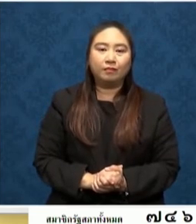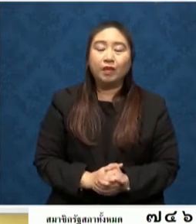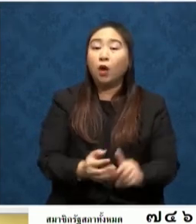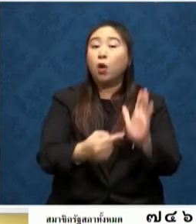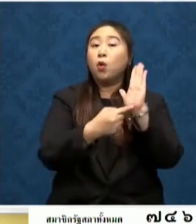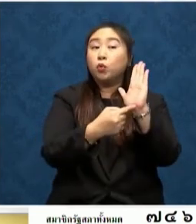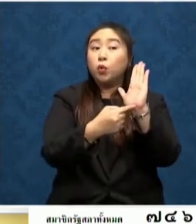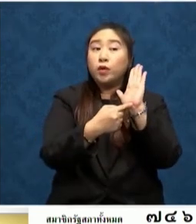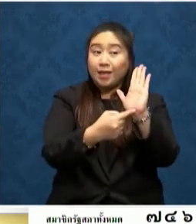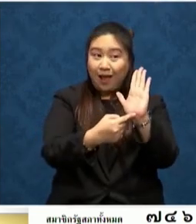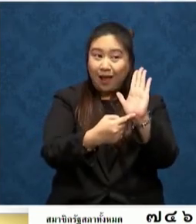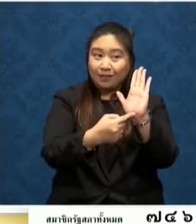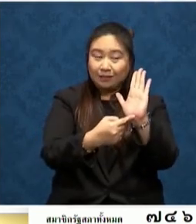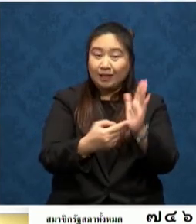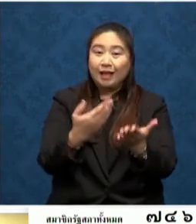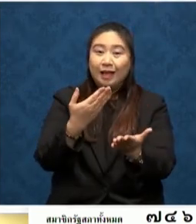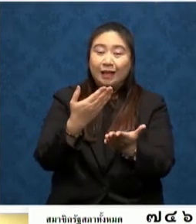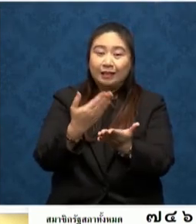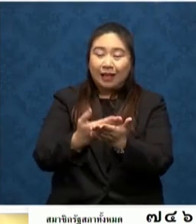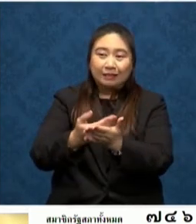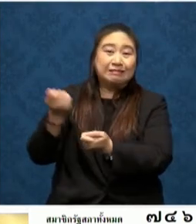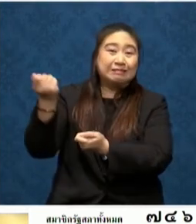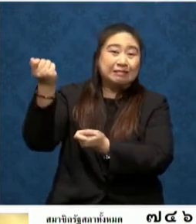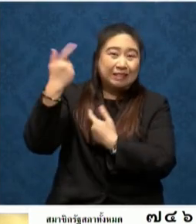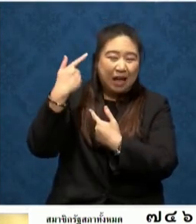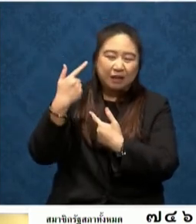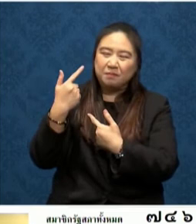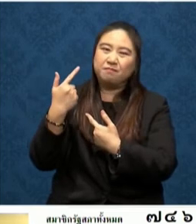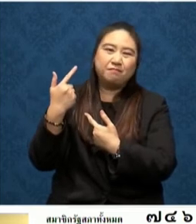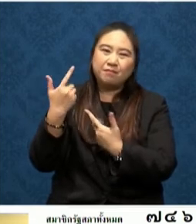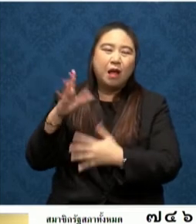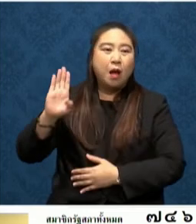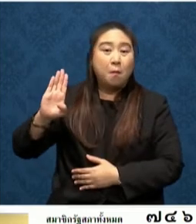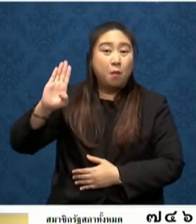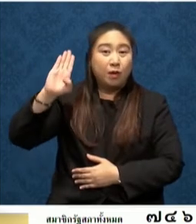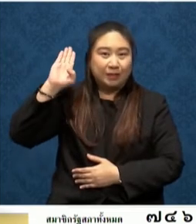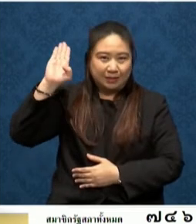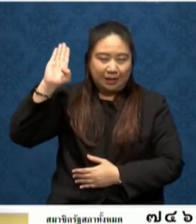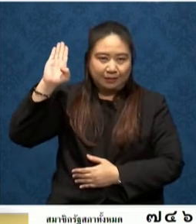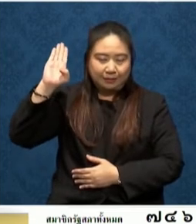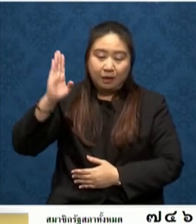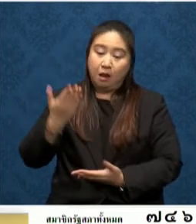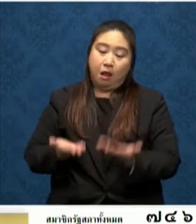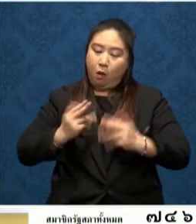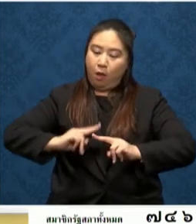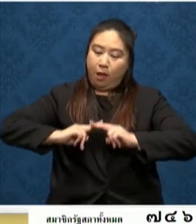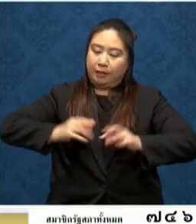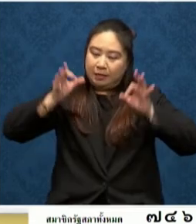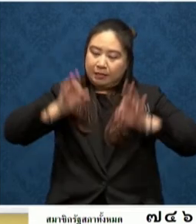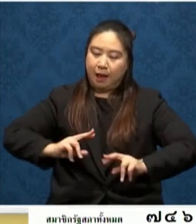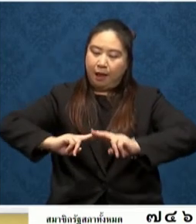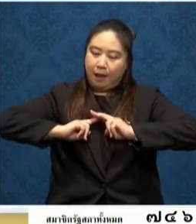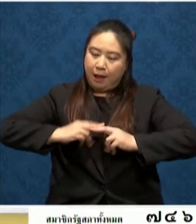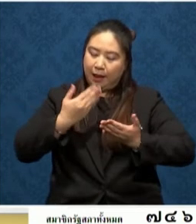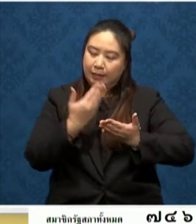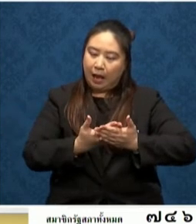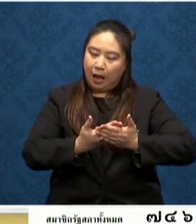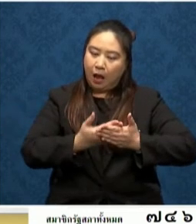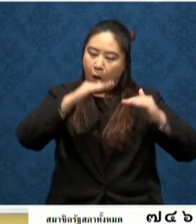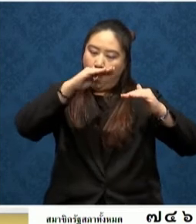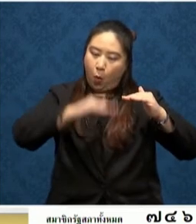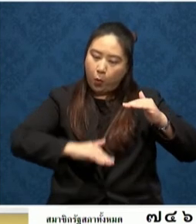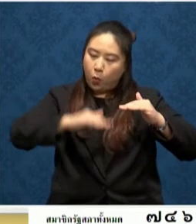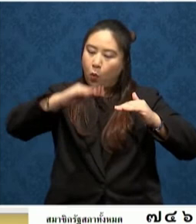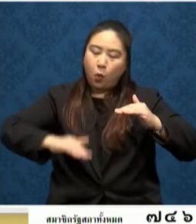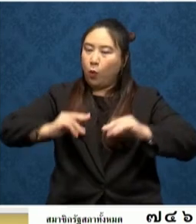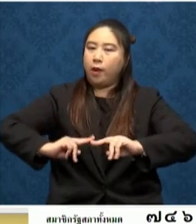ตัวอย่างก็เช่นเรื่องของคารอบที่ไมเป็ทำที่ฝั่งบิษัทแทฟอ์สามารถลดค่ารอบได้ตามอเภอใจโยไม่ส่วข้อเรีกร้องของก